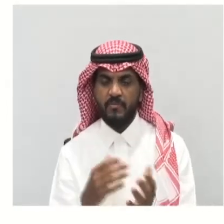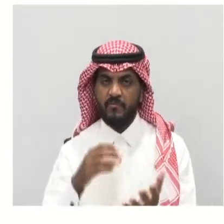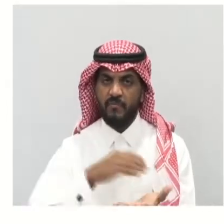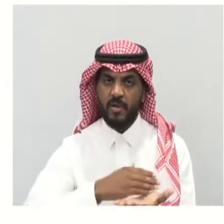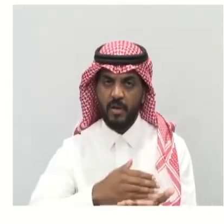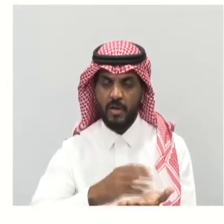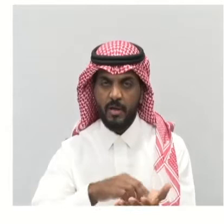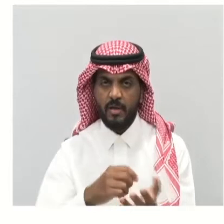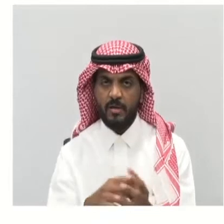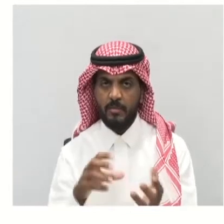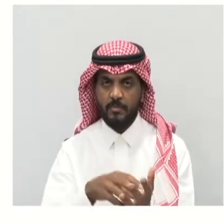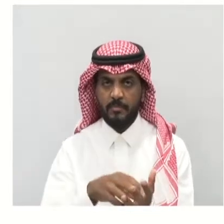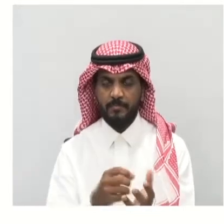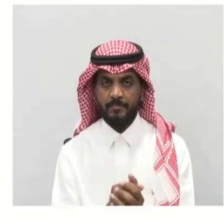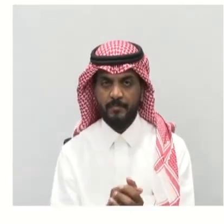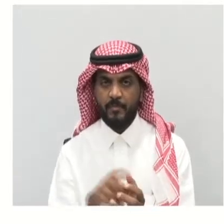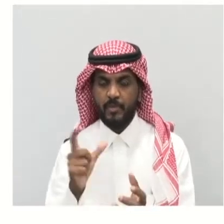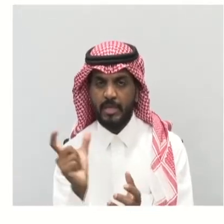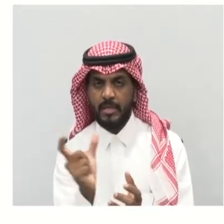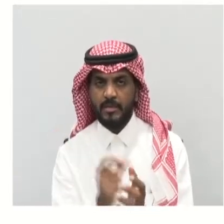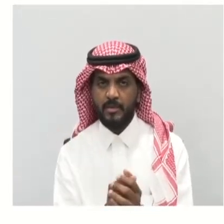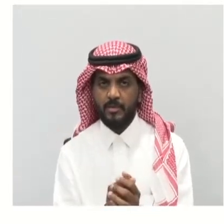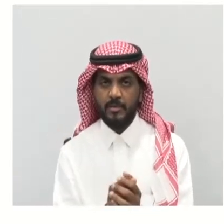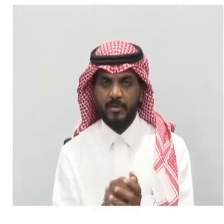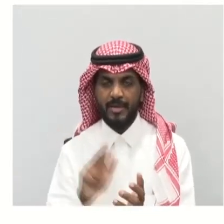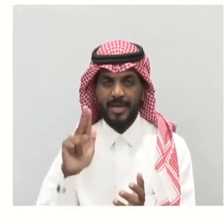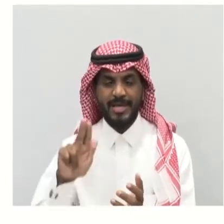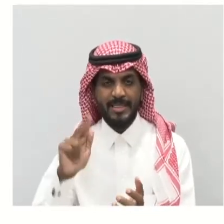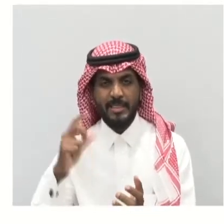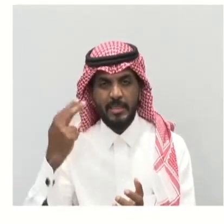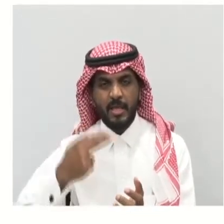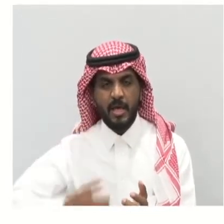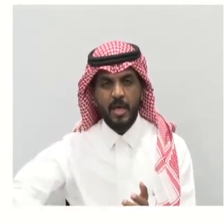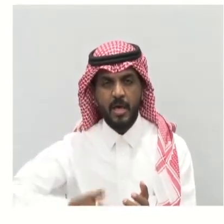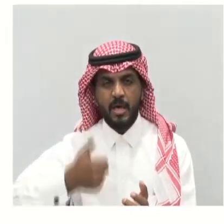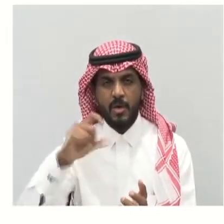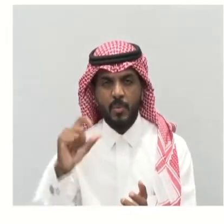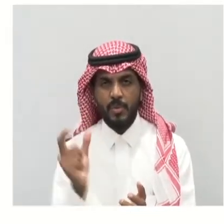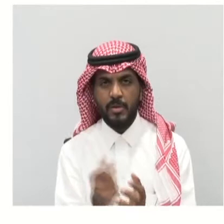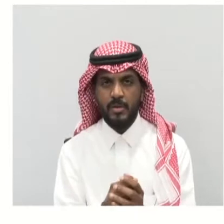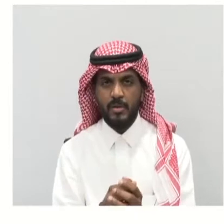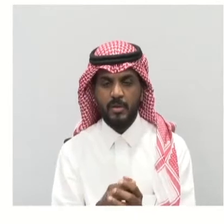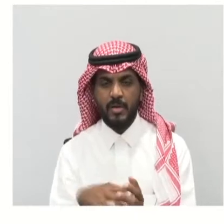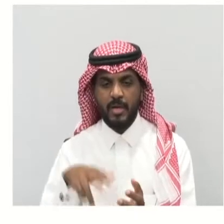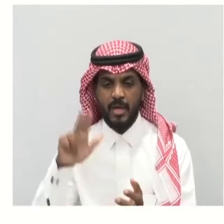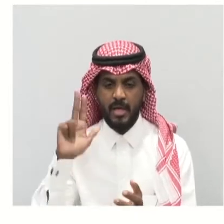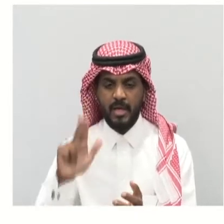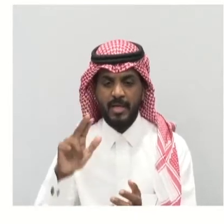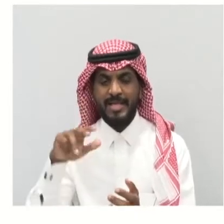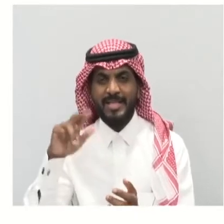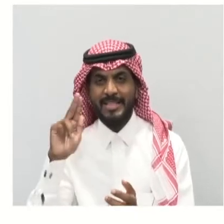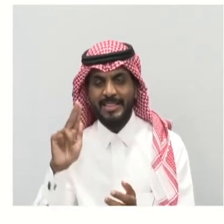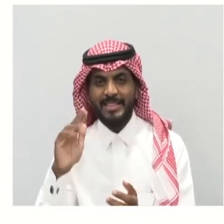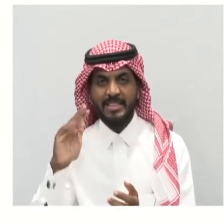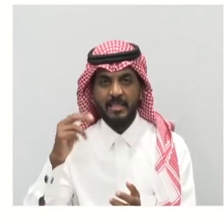الفراغ المناسب. يوجد لدي كلمة التعاون، أيضا التخاذل. المطلوب مني